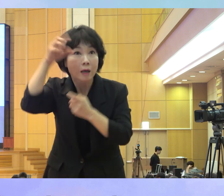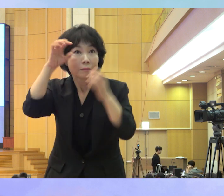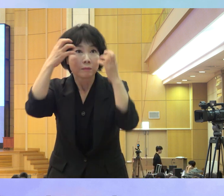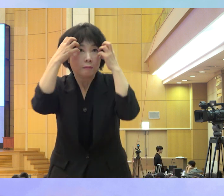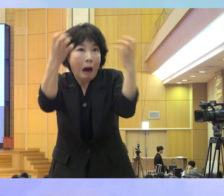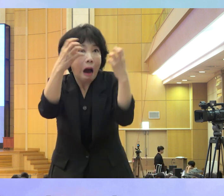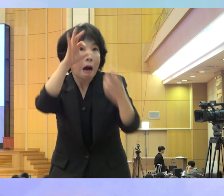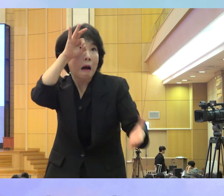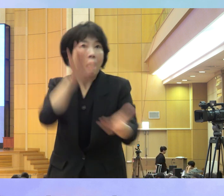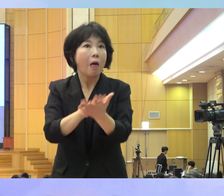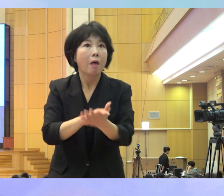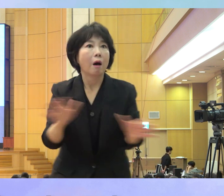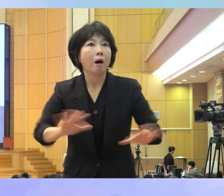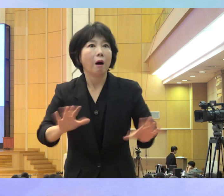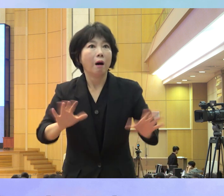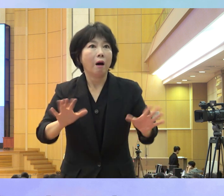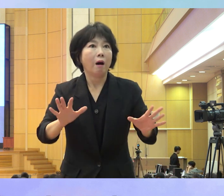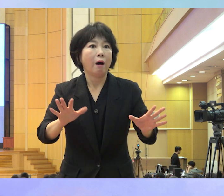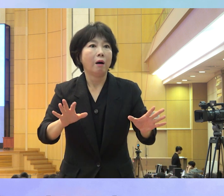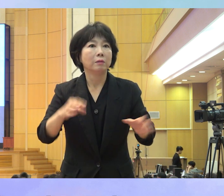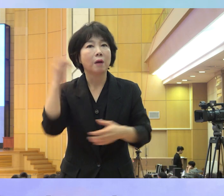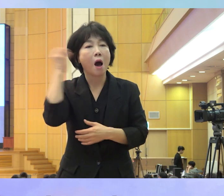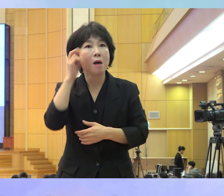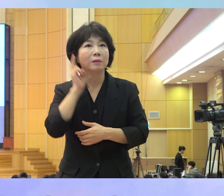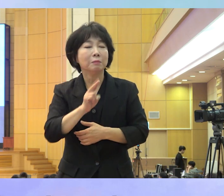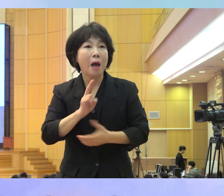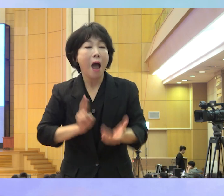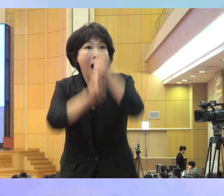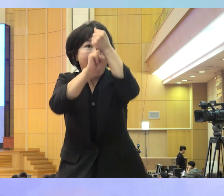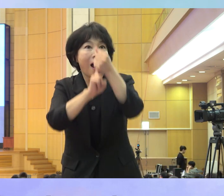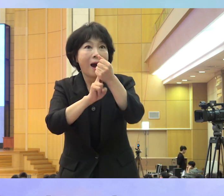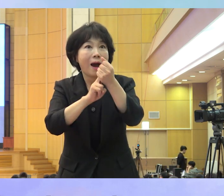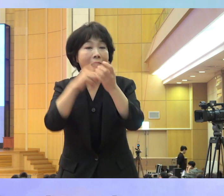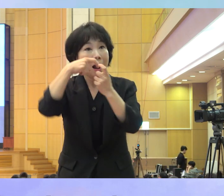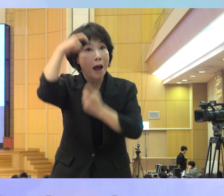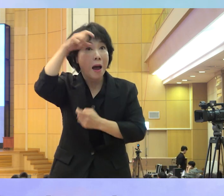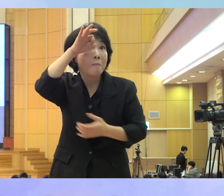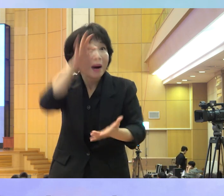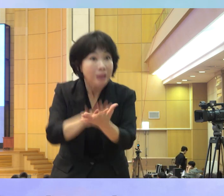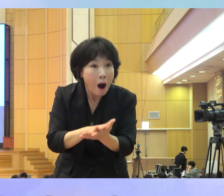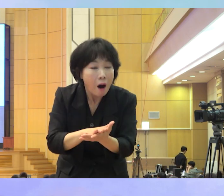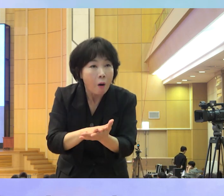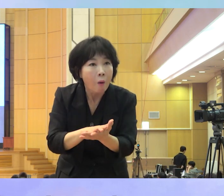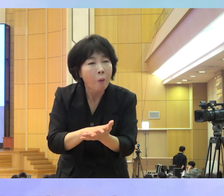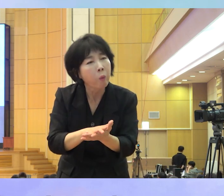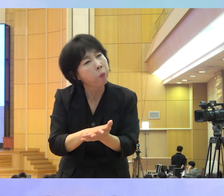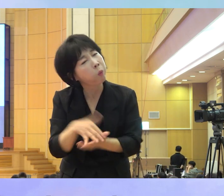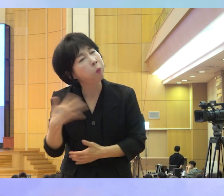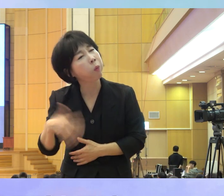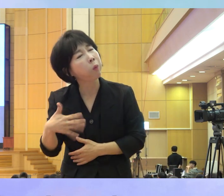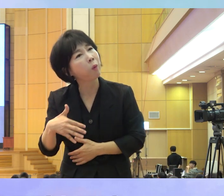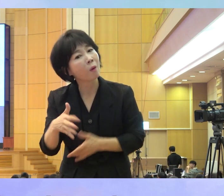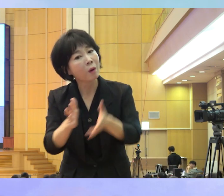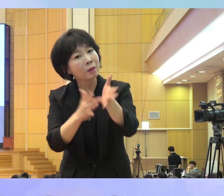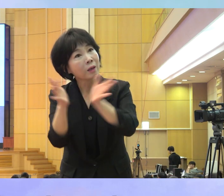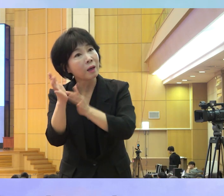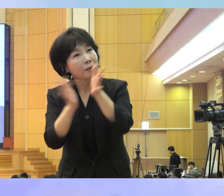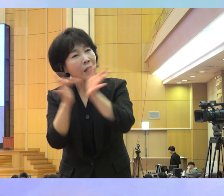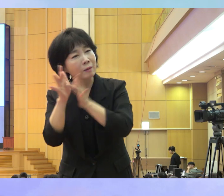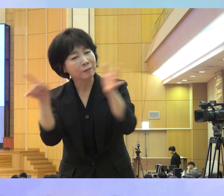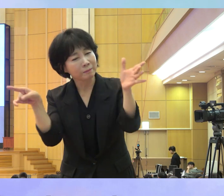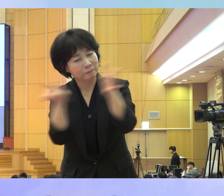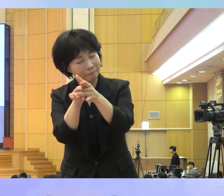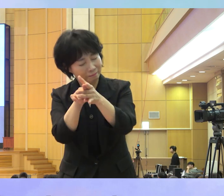적도 없었는데, 이 엄청난 기적을 보고도 주님을 믿었더라,